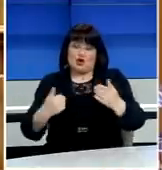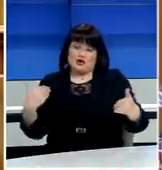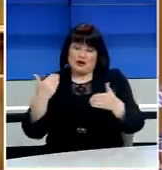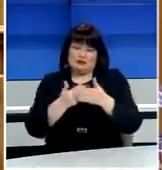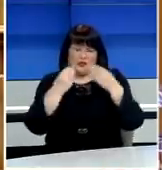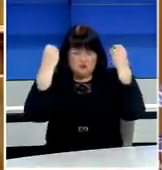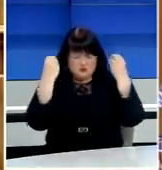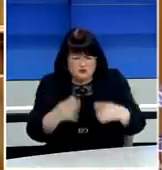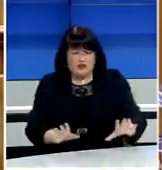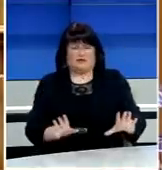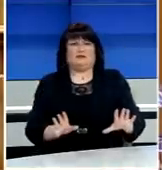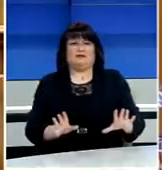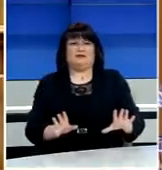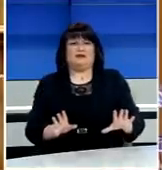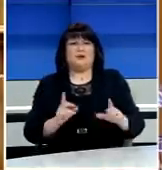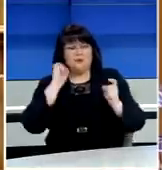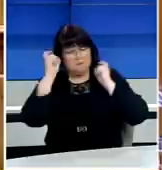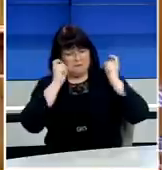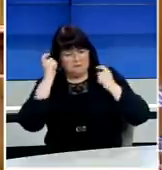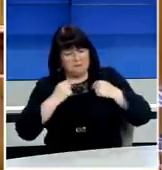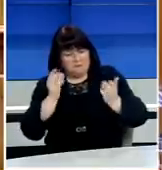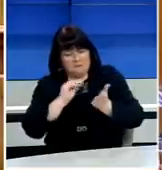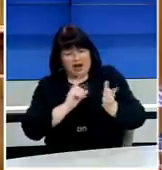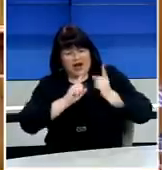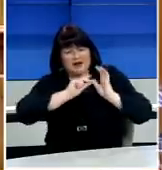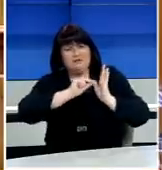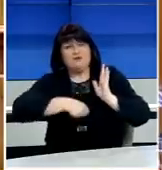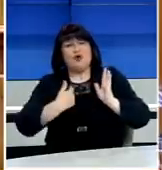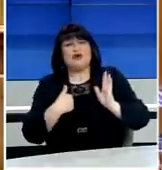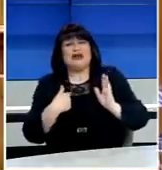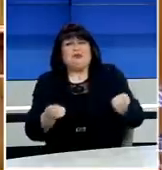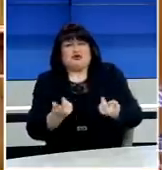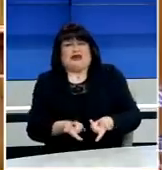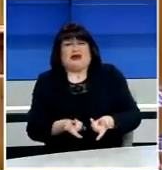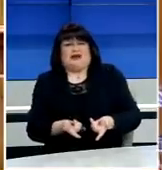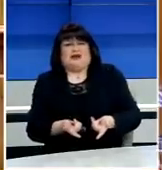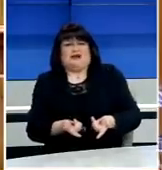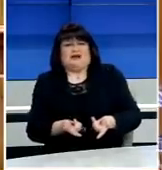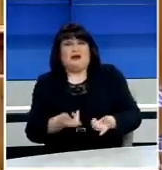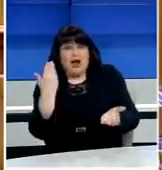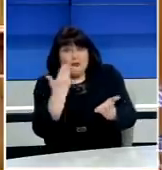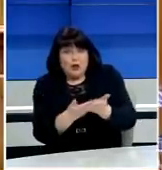πώς είναι δυνατόν. Ξαναγυρίσαμε στα μνημόνια και εσείς γελάγατε εδώ. Να λοιπόν τα στοιχεία.